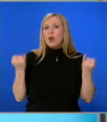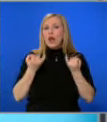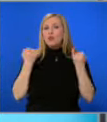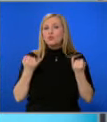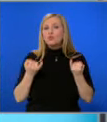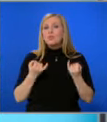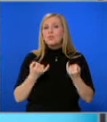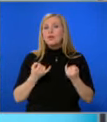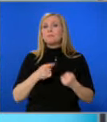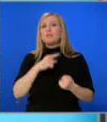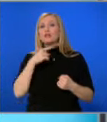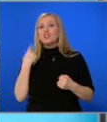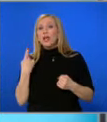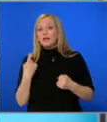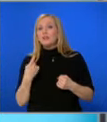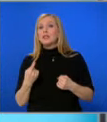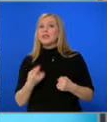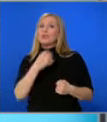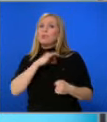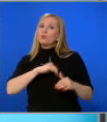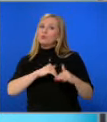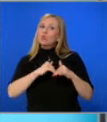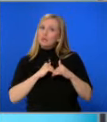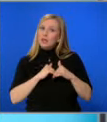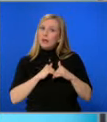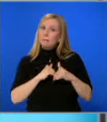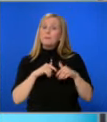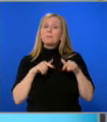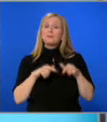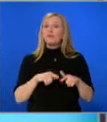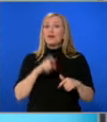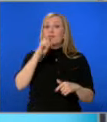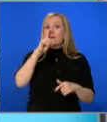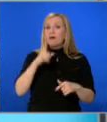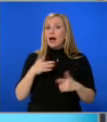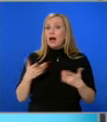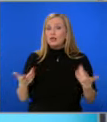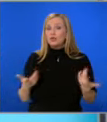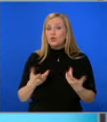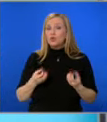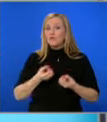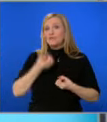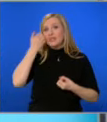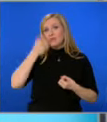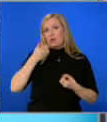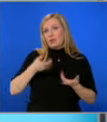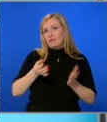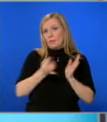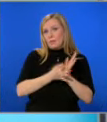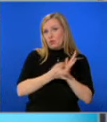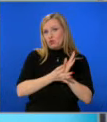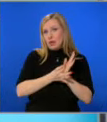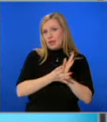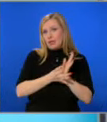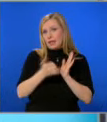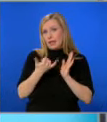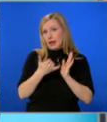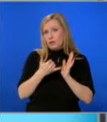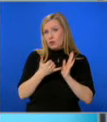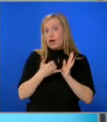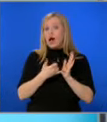за жертвите да получат подкрепа. Това е ключовото в използването на това приложение. Паралелно, ако